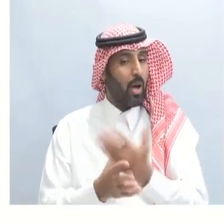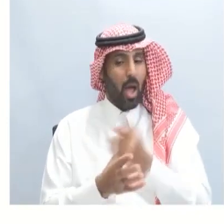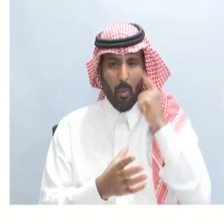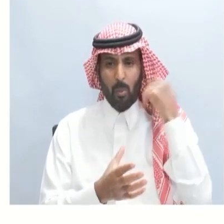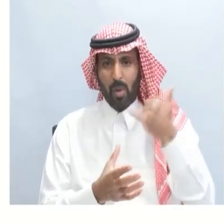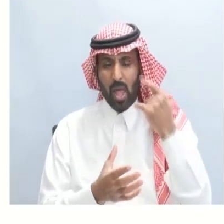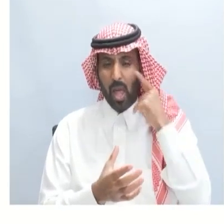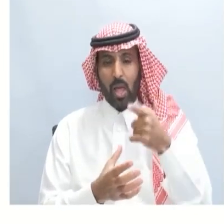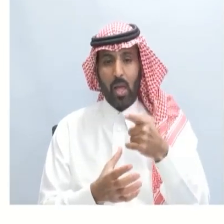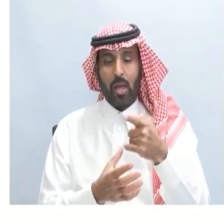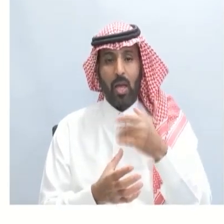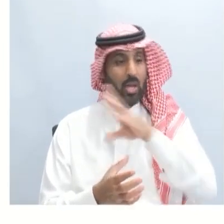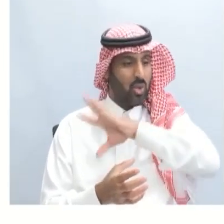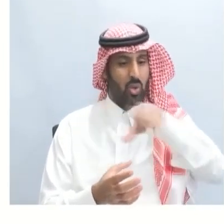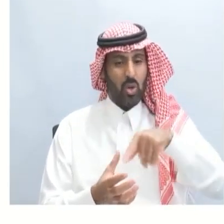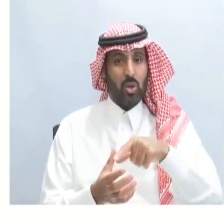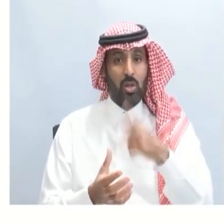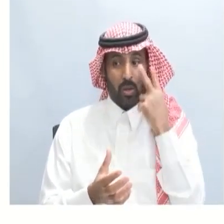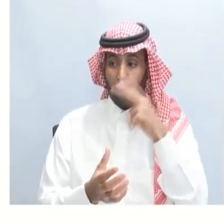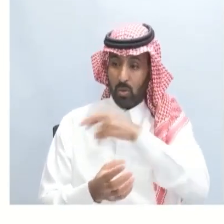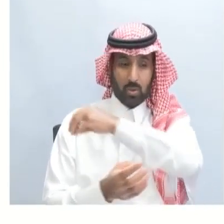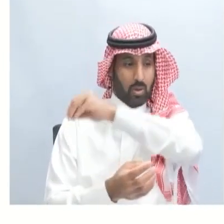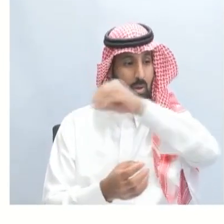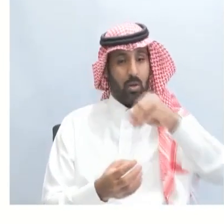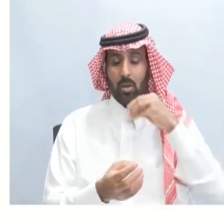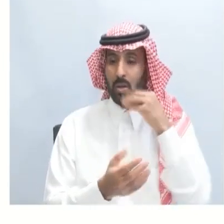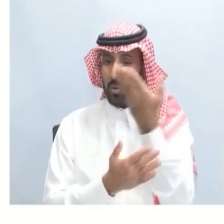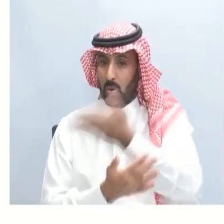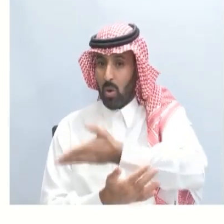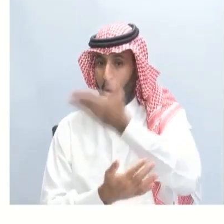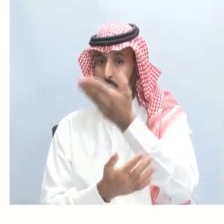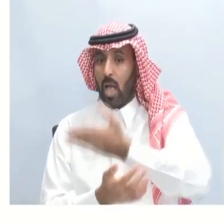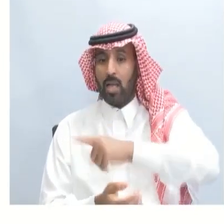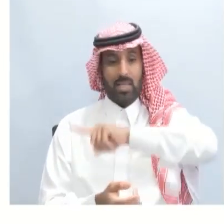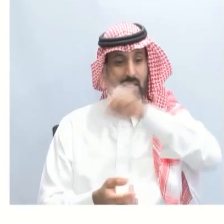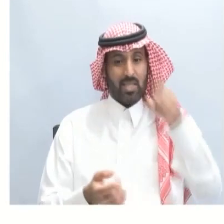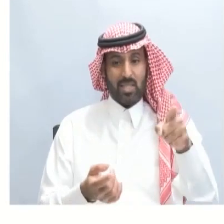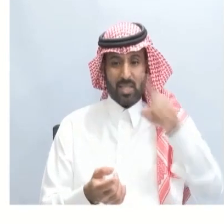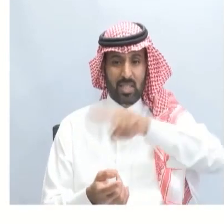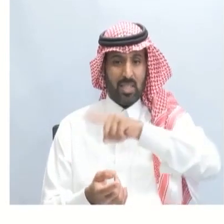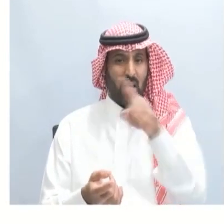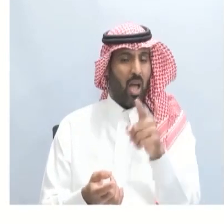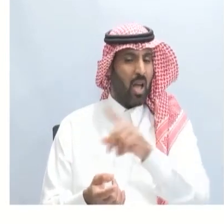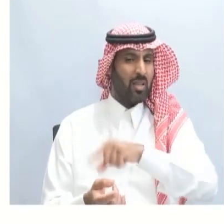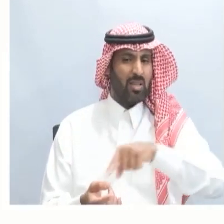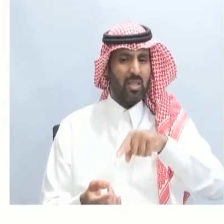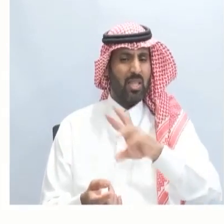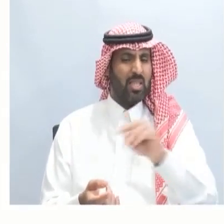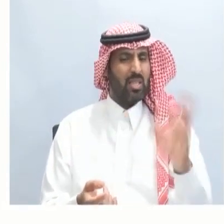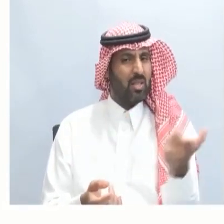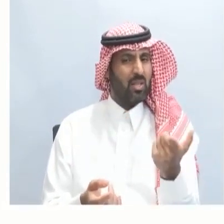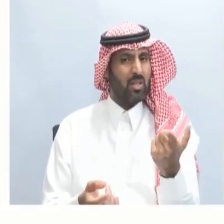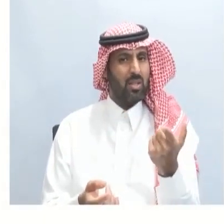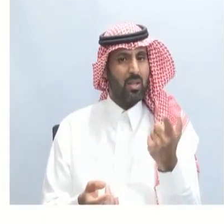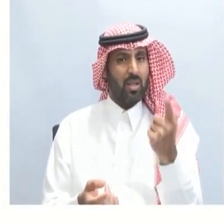بالطبع فهناك اشياء مما حولنا تتحرك حركه دورانيه العديد من الاشياء اذكر امثله منها احسنتم